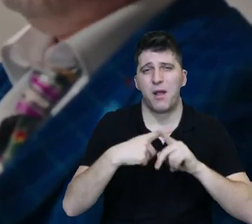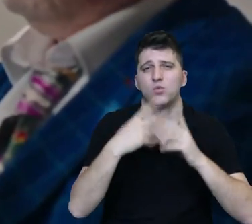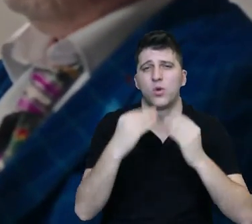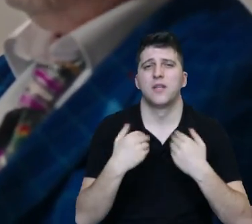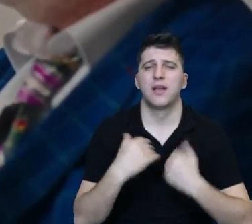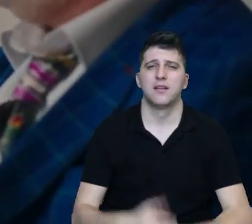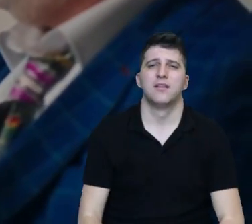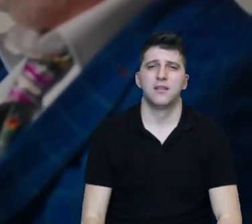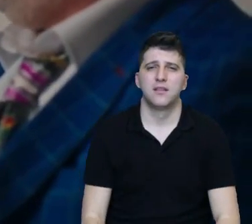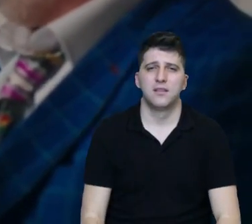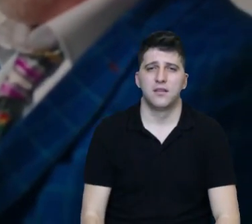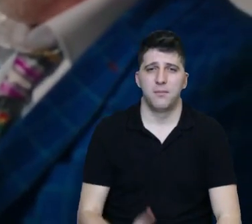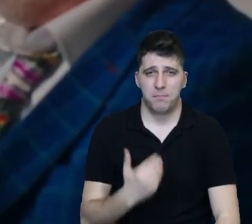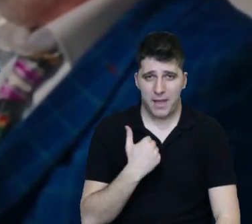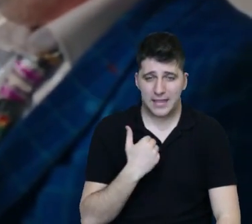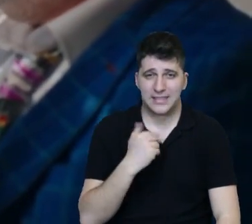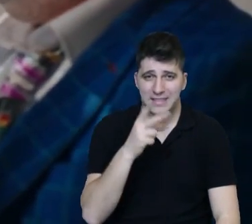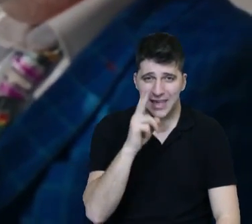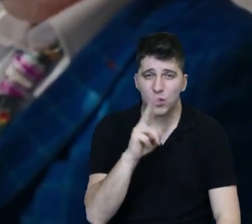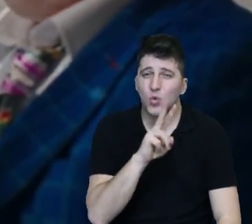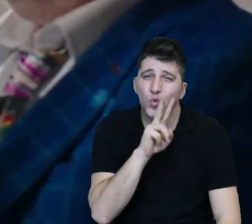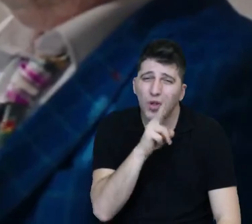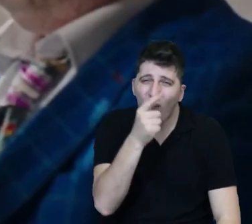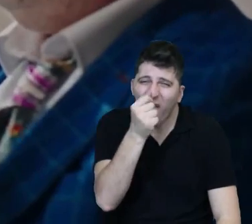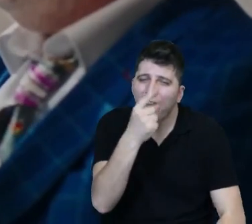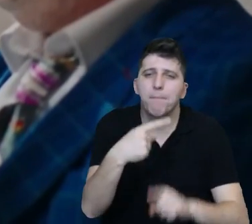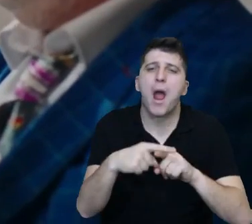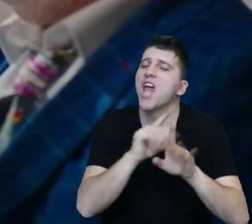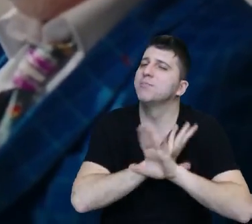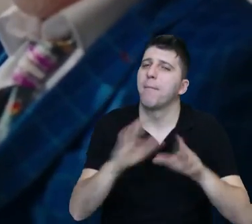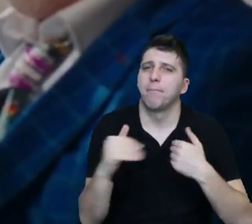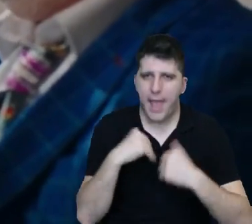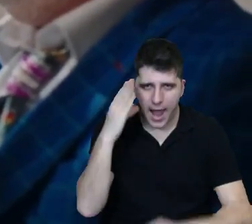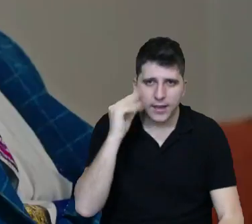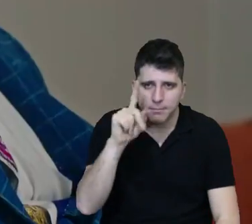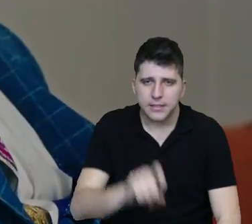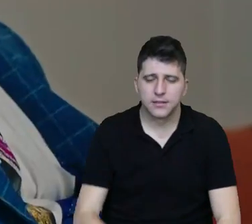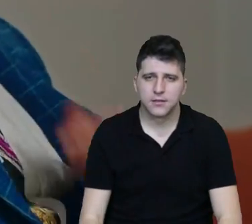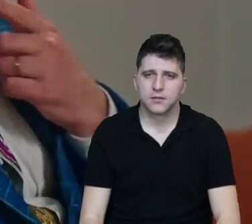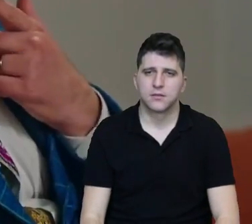olsak. Ben seninle günahımı paylaşmam Yaşar. Anladın mı?